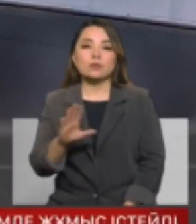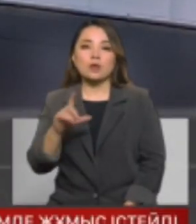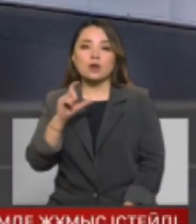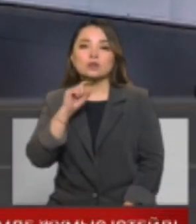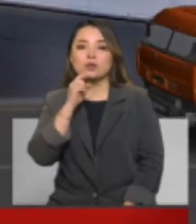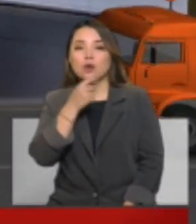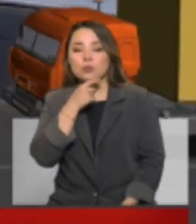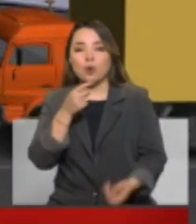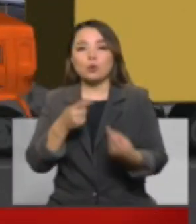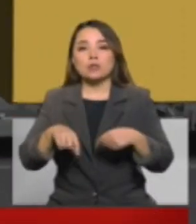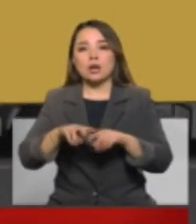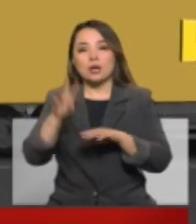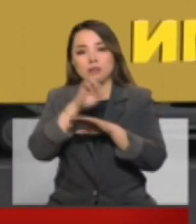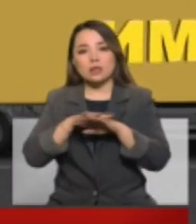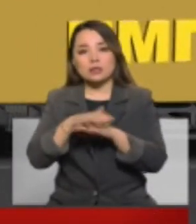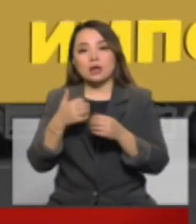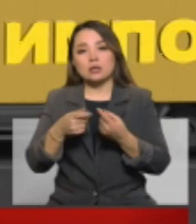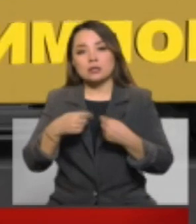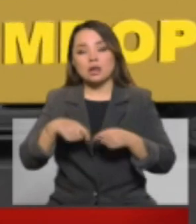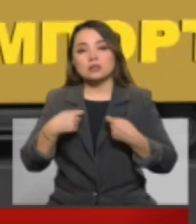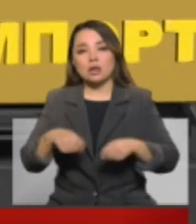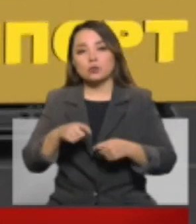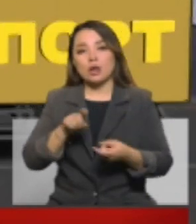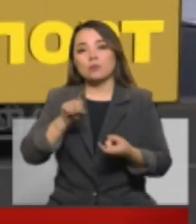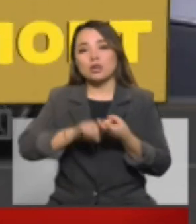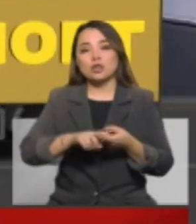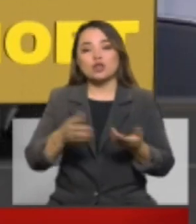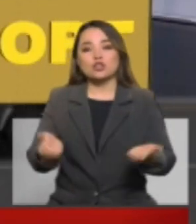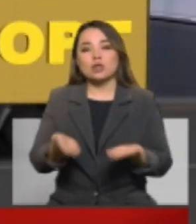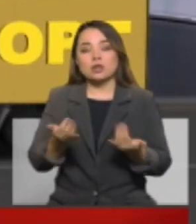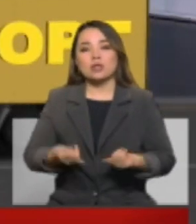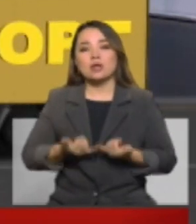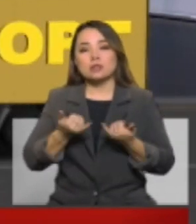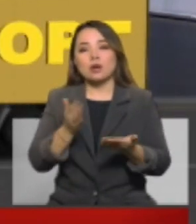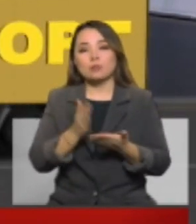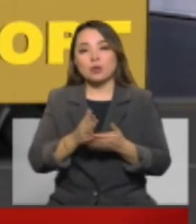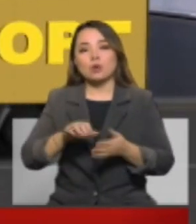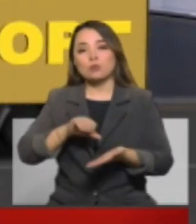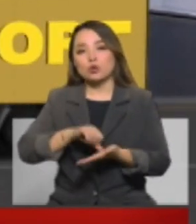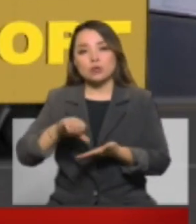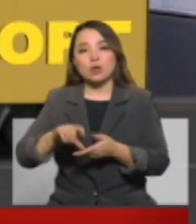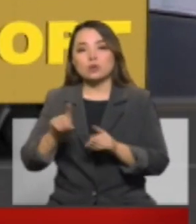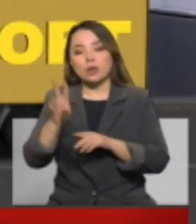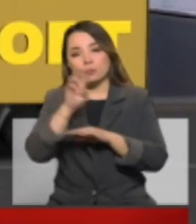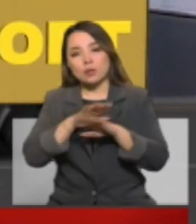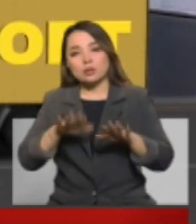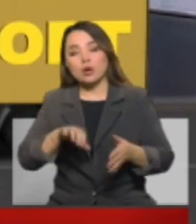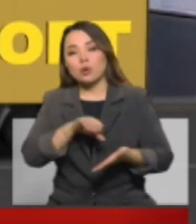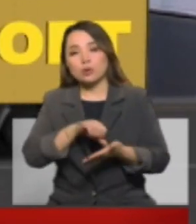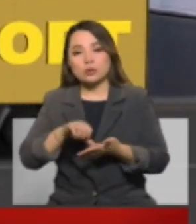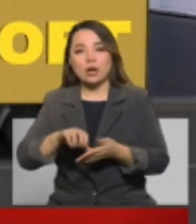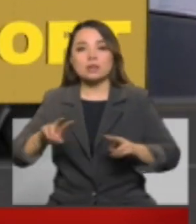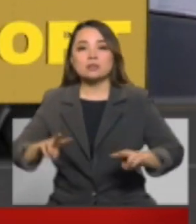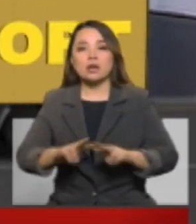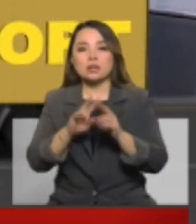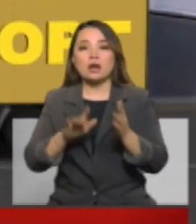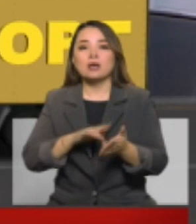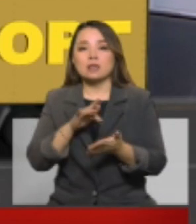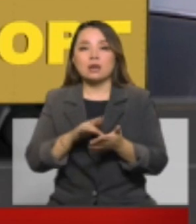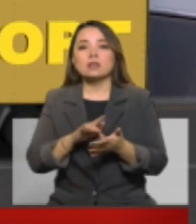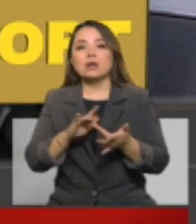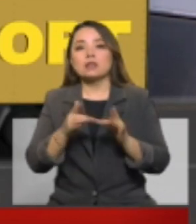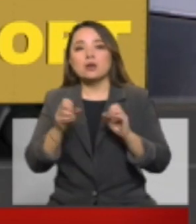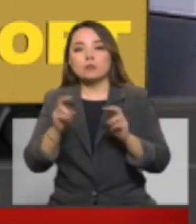Еуразиялық экономикалық одақ елдер арасындағы сауда байланыс жеңілдей түспек. Бүгін одаққа мүше мемлекеттердің өкілдері Астанада бас қосып,